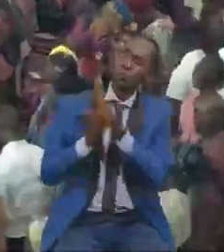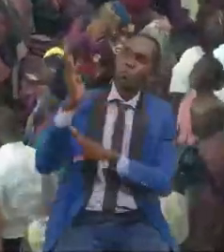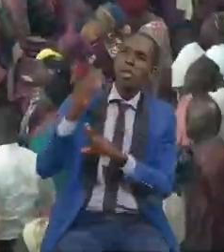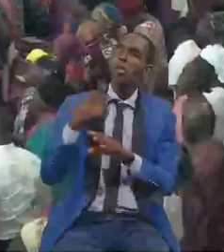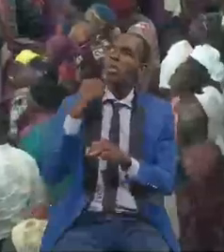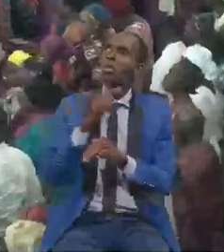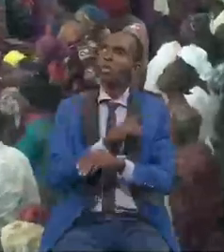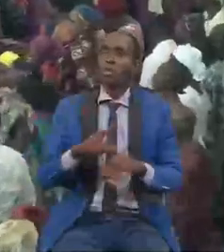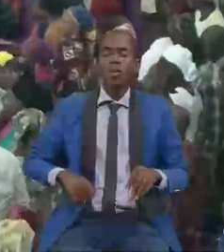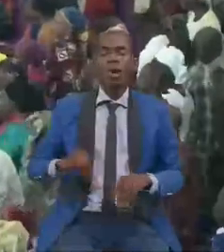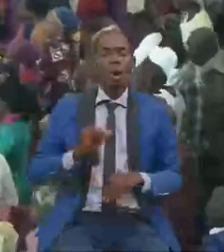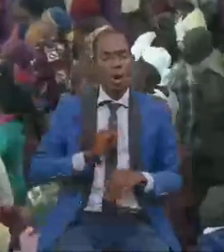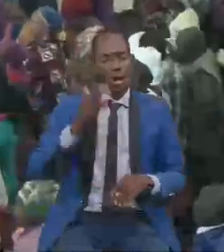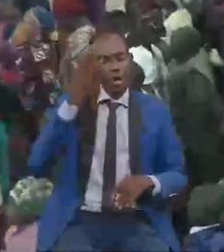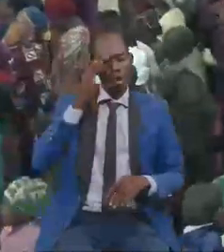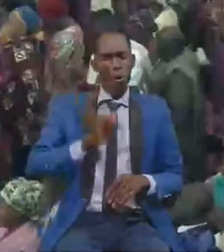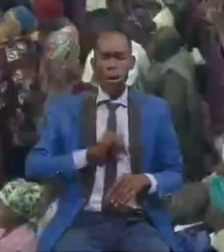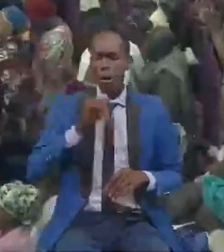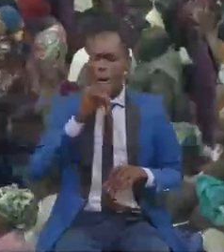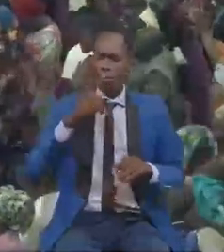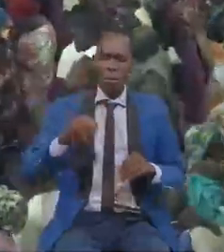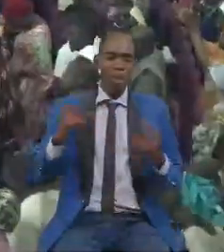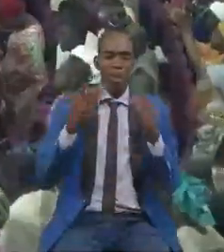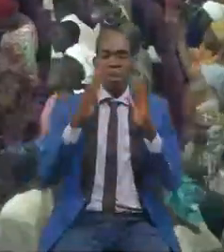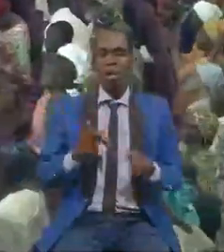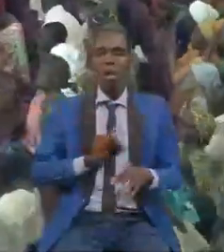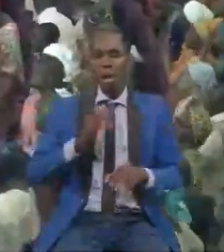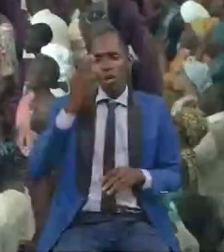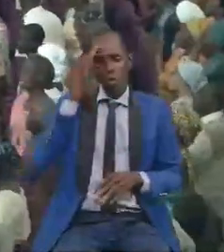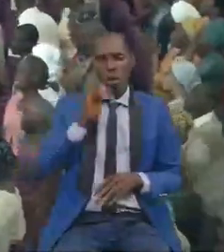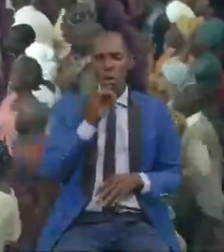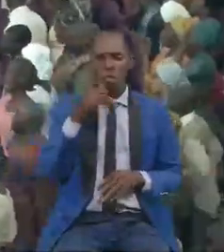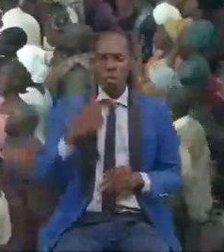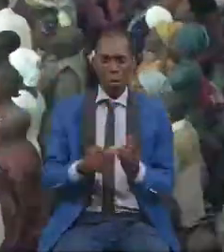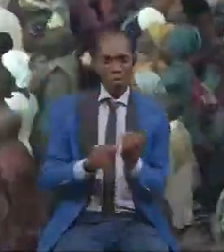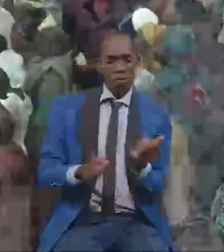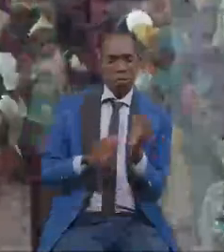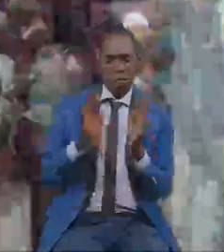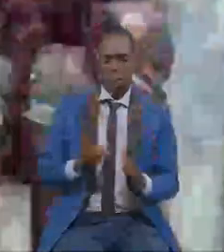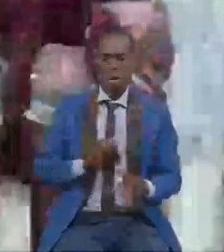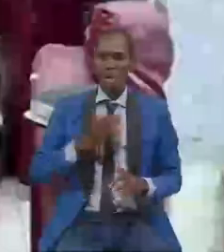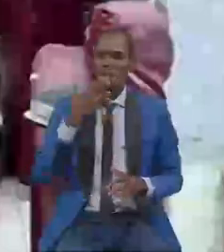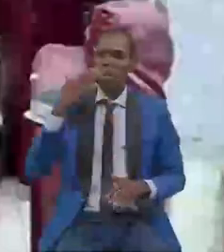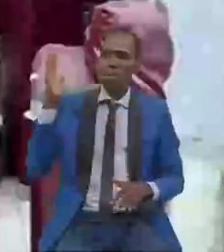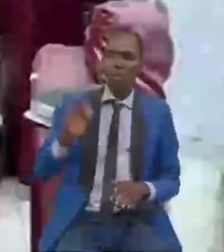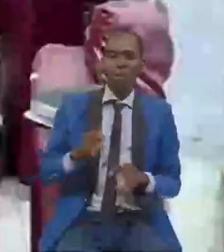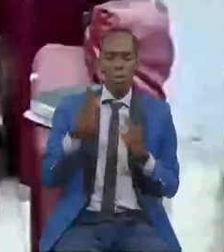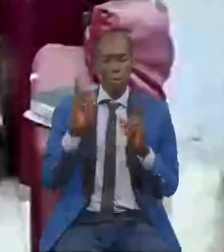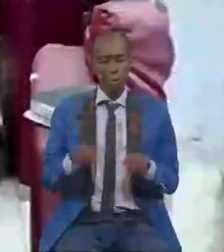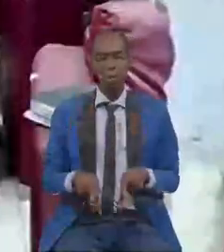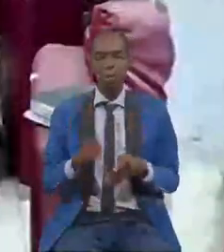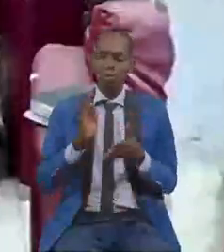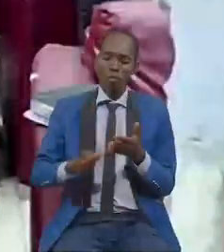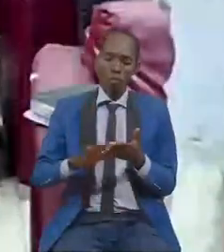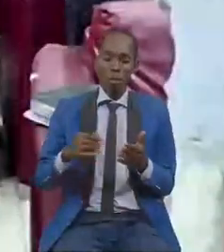si tu avoues, tu dis, Seigneur, je sais que je suis pécheur. Seigneur, je sais que je suis méchant. Rétrograde, pardonne-moi, il va te pardonner